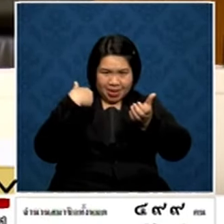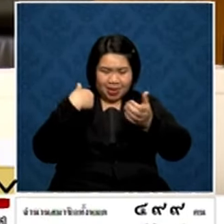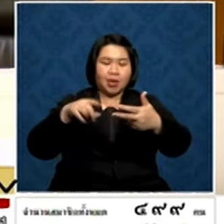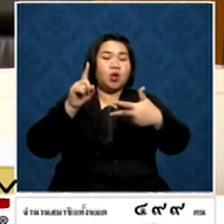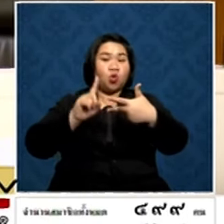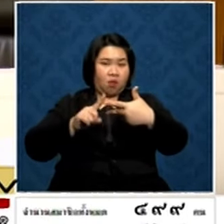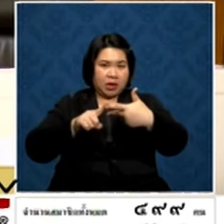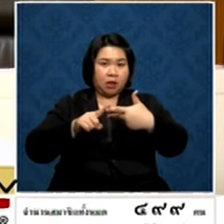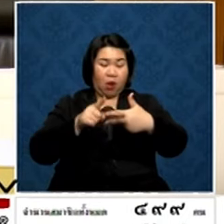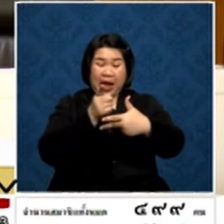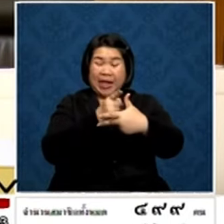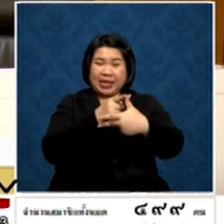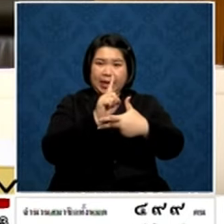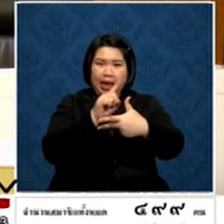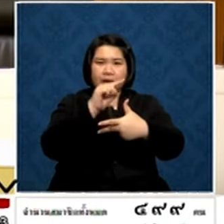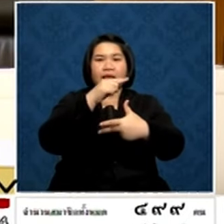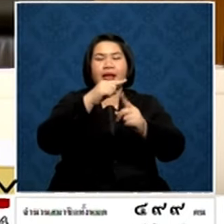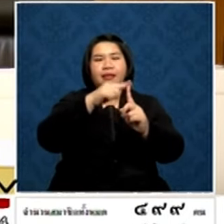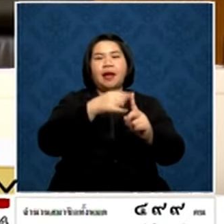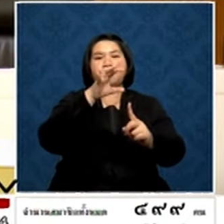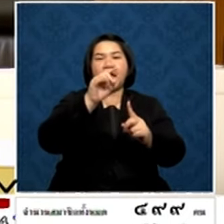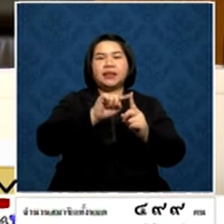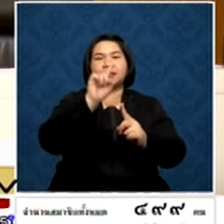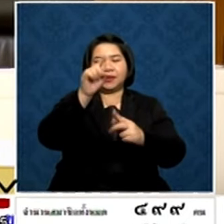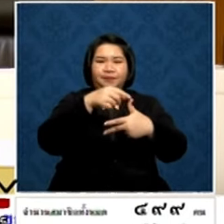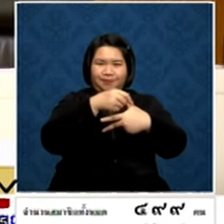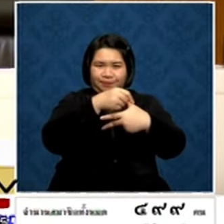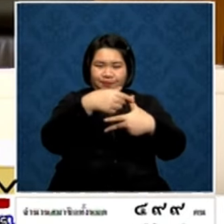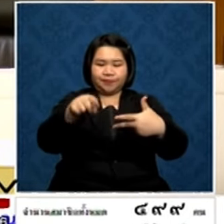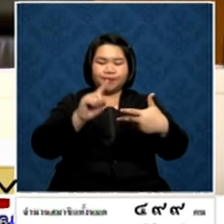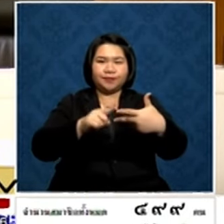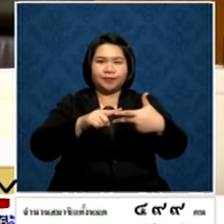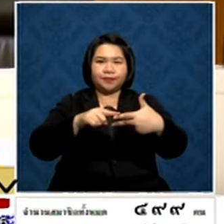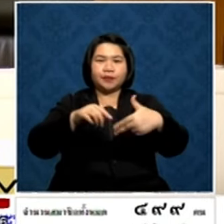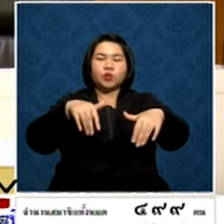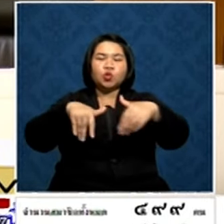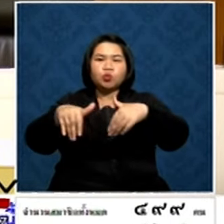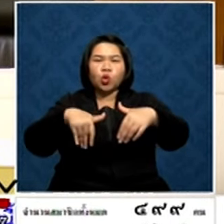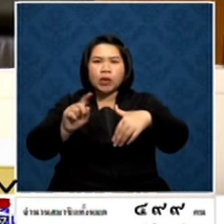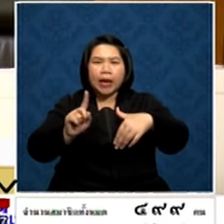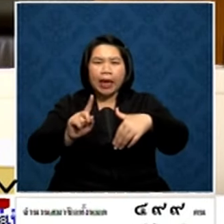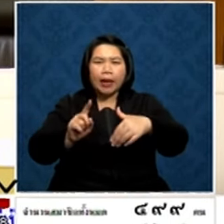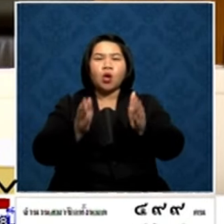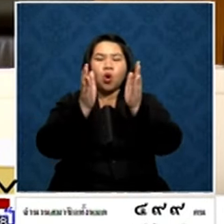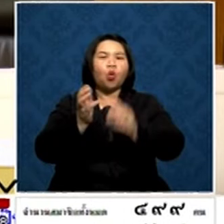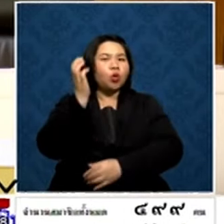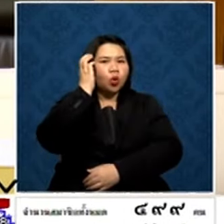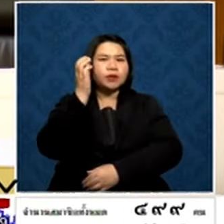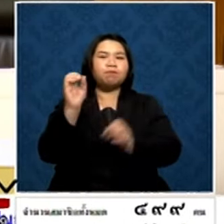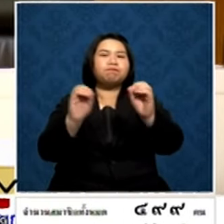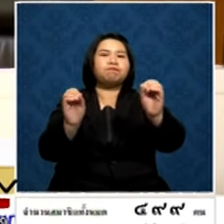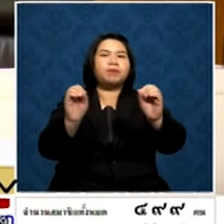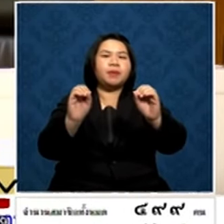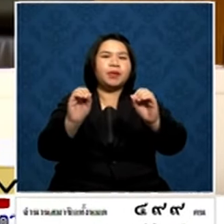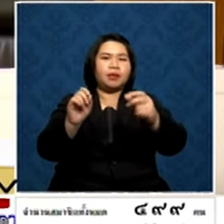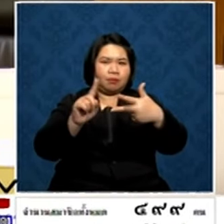2กลุ่มนี้กลุ่มแรกเนี่ยเริ่มวันที่ 1สิงหาคมครับกลุ่มที่ 2คือกลุ่มประชาชนผู้ที่เป็น nonสมาร์ทโฟนคือไม่มี